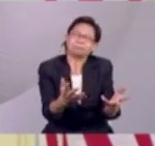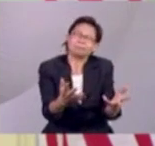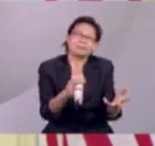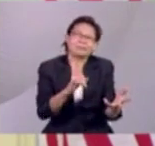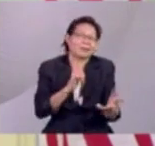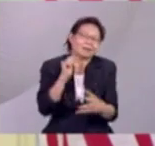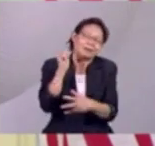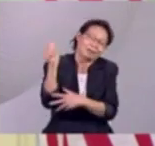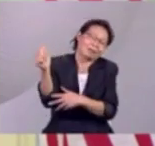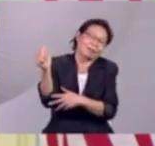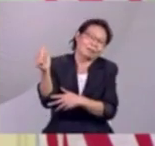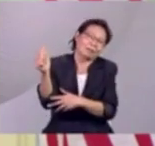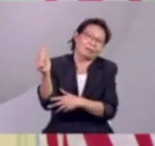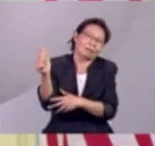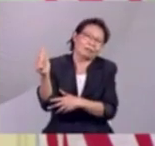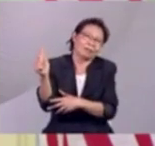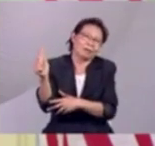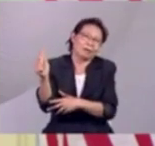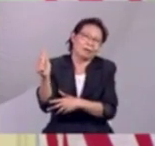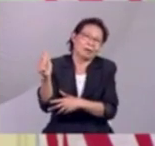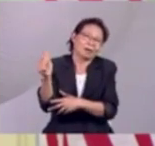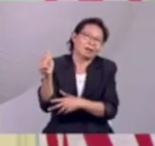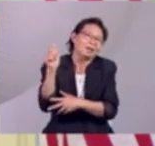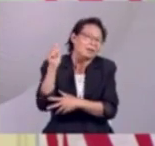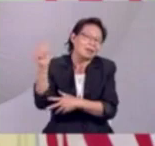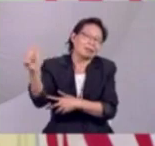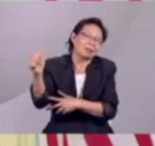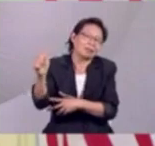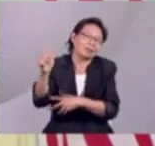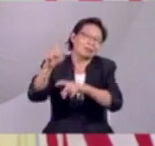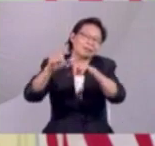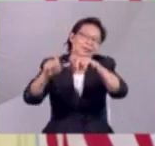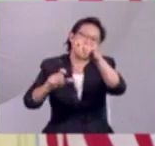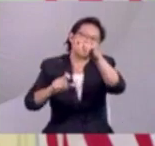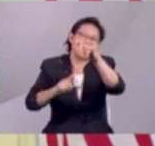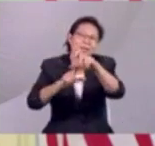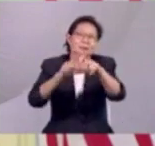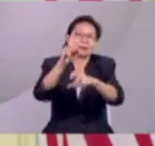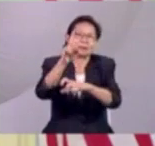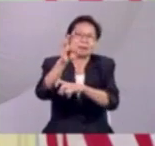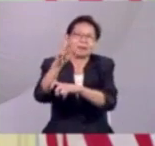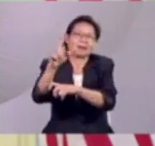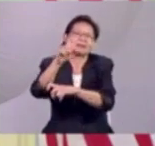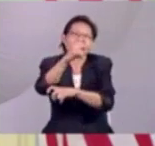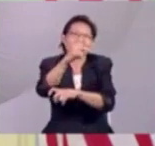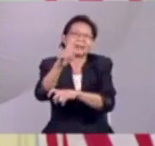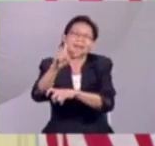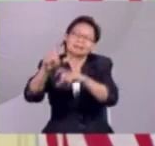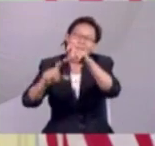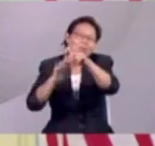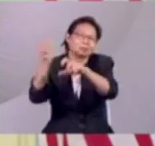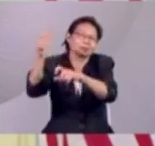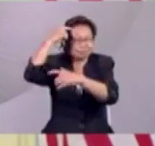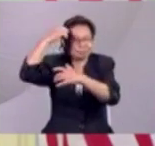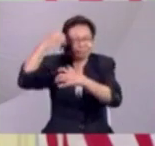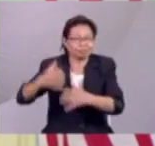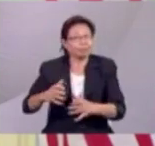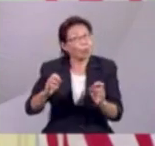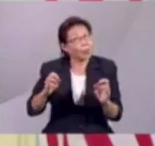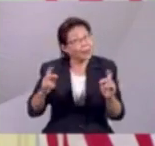saya serahkan kepada PBT. Kalau di KL ni tentu sajalah DBKL yang boleh membuat keputusan.